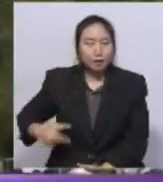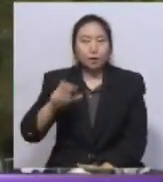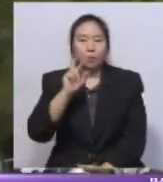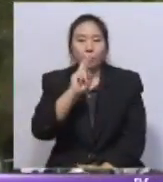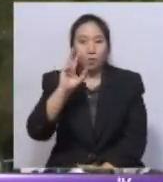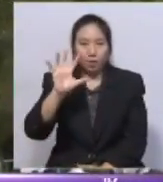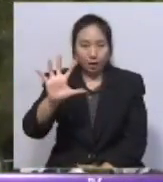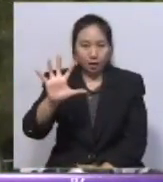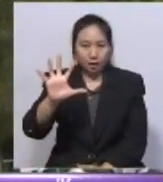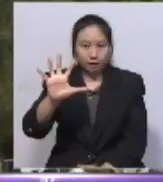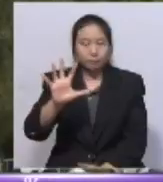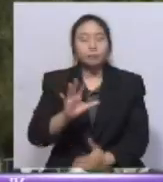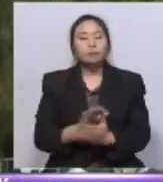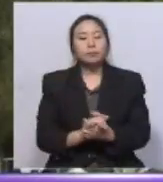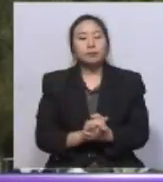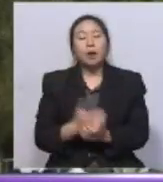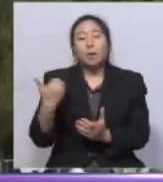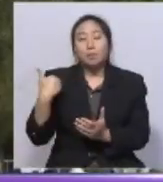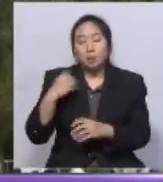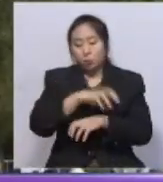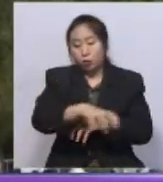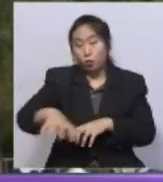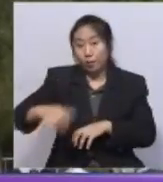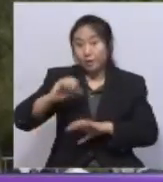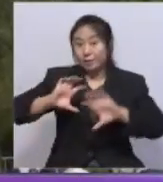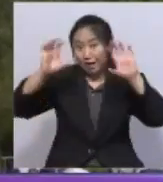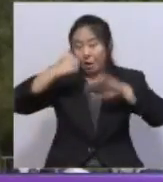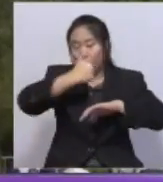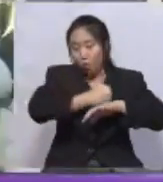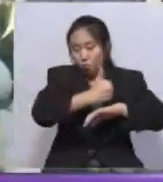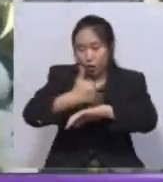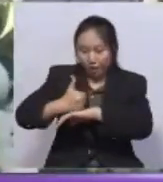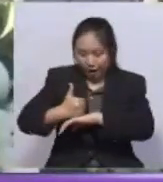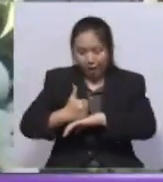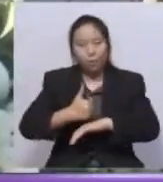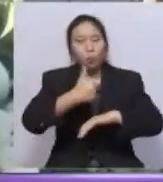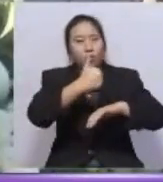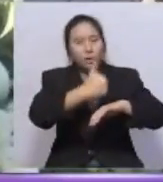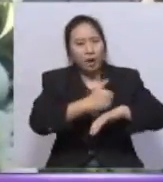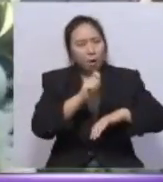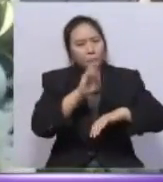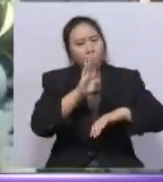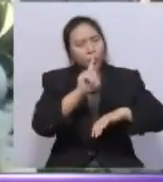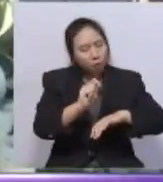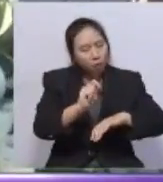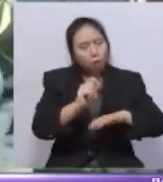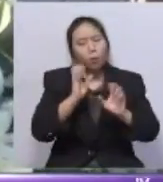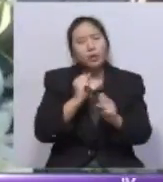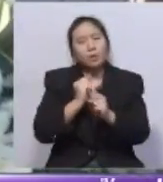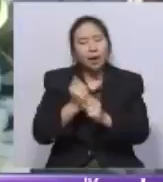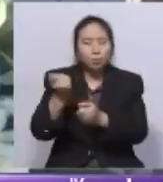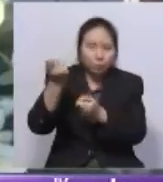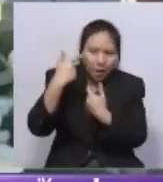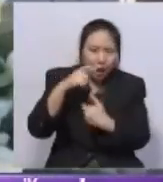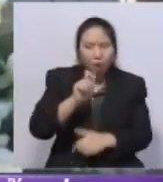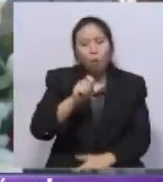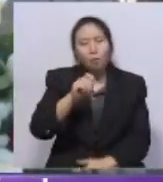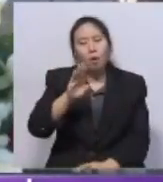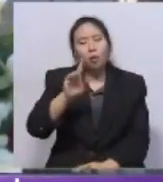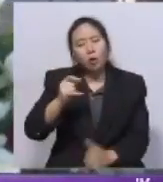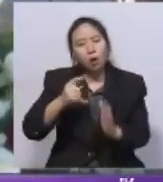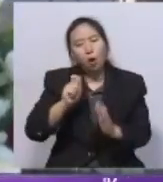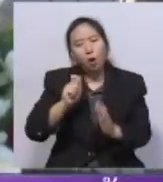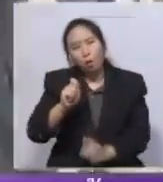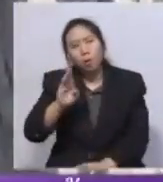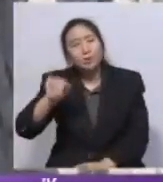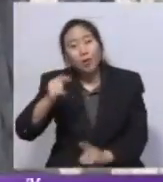จพระจุลจอมเกล้าเจ้าอยู่หัวโดยมีหัวหน้าส่วนราชการผู้บริหารท้องถิ่นข้าราชการพนักงานและลูกจ้างองค์การปกครองส่วนท้องถิ่น